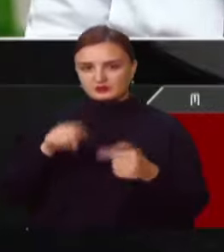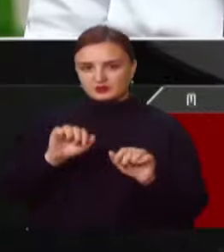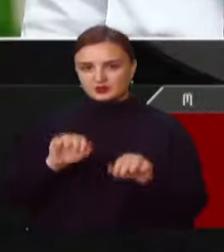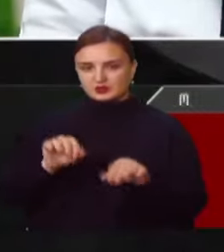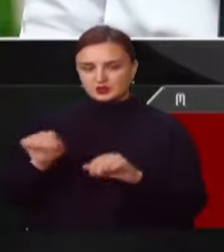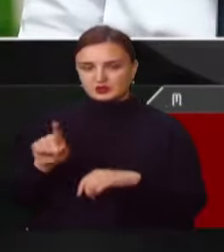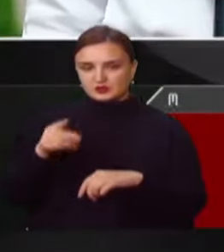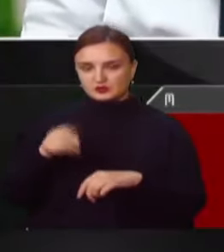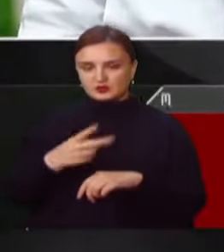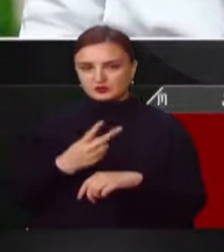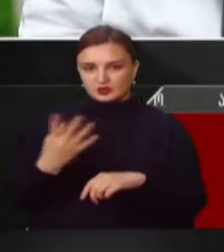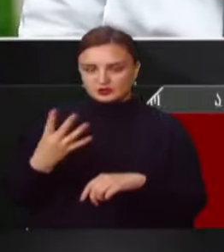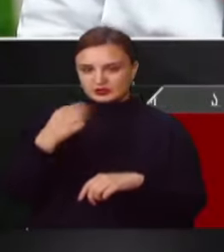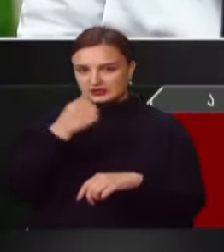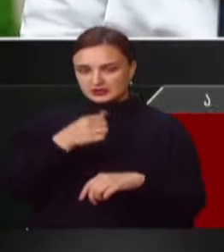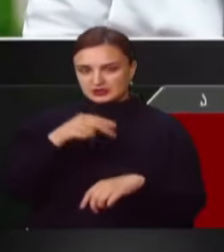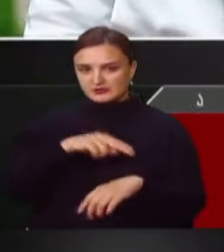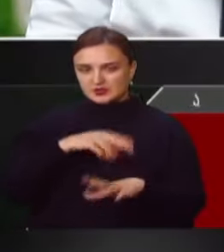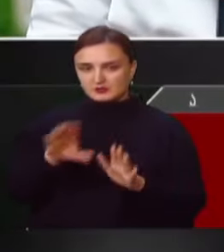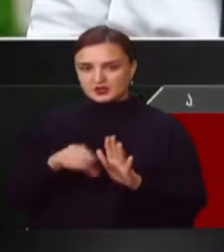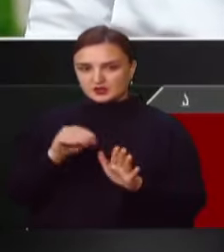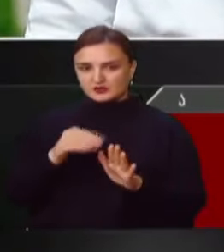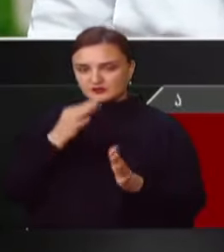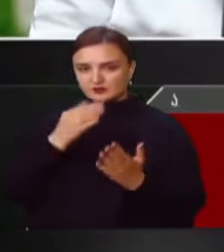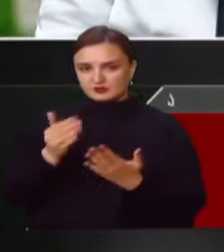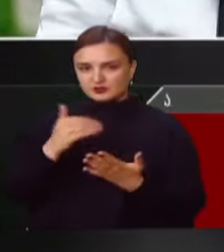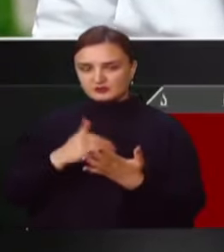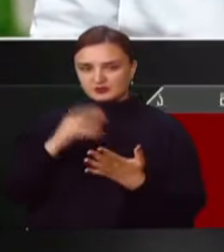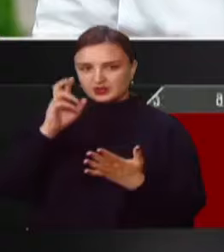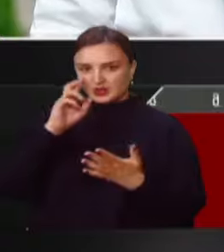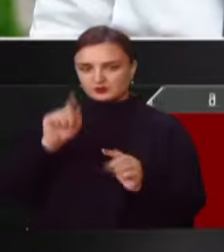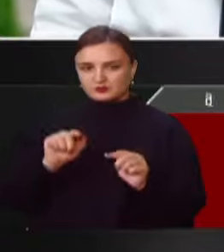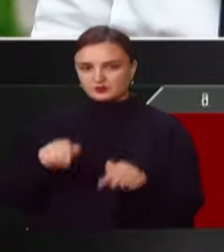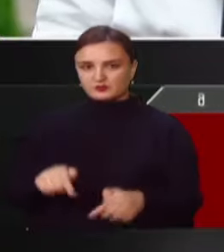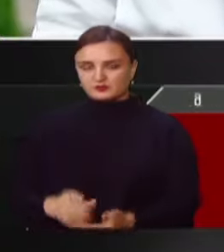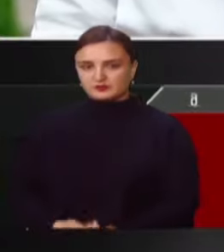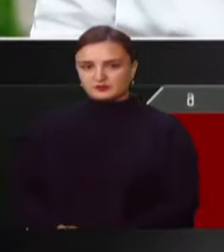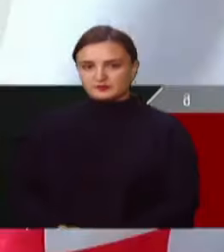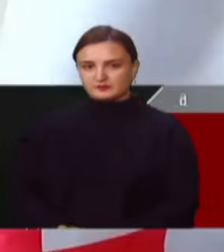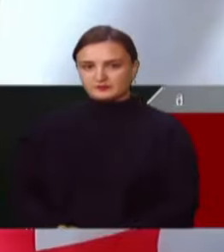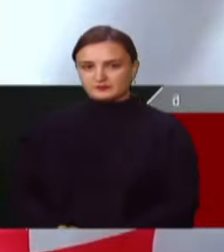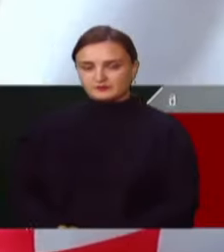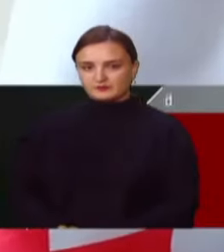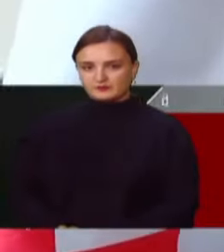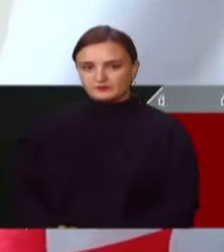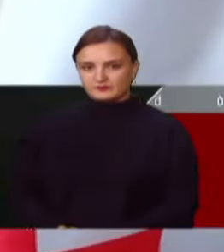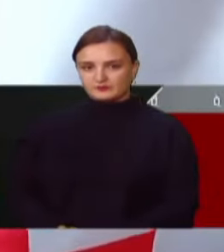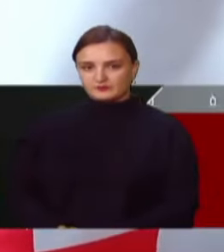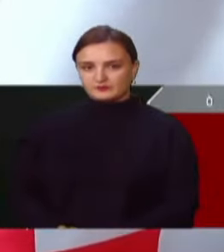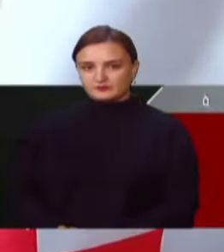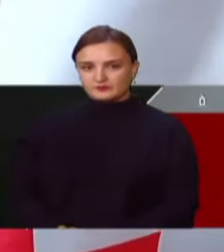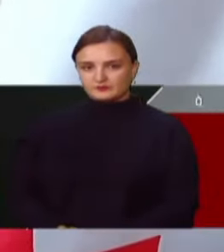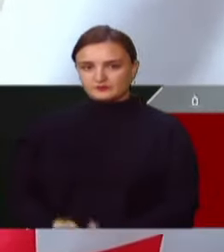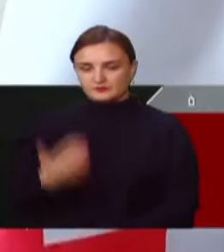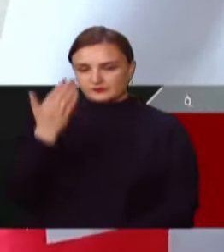რომ 2024 წლის საპარლამენტო არჩევნების შემდეგ ხელისუფლებაში მოვიდეს. საზოგადოება, მისი